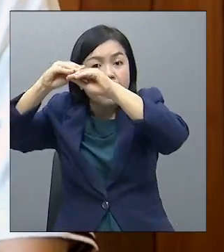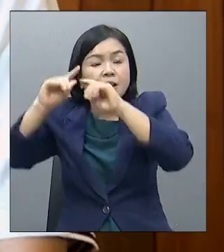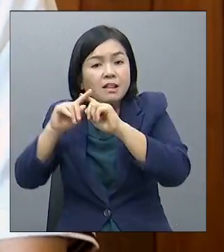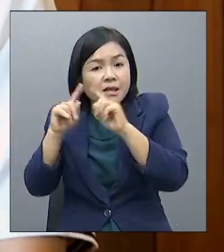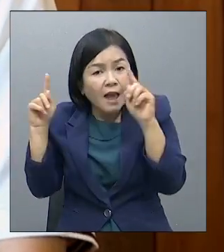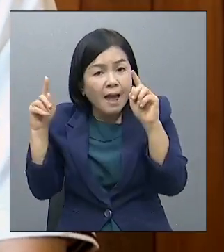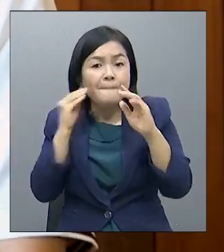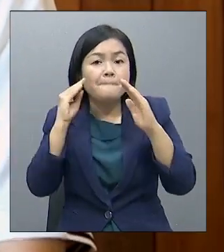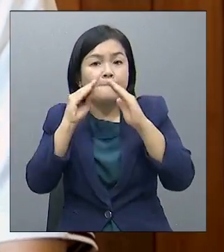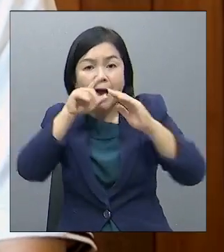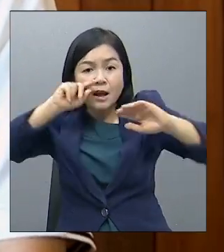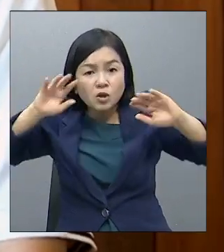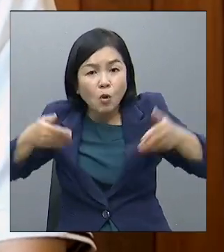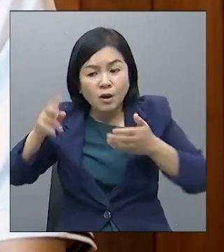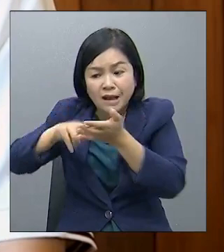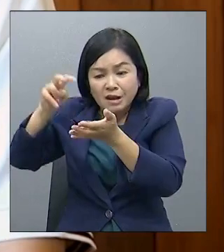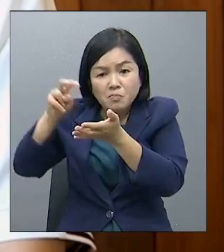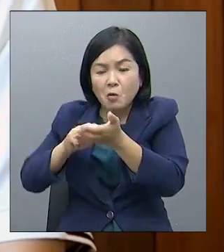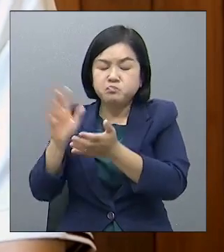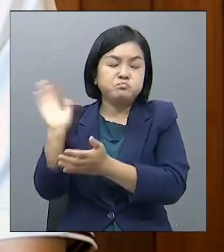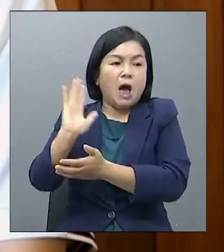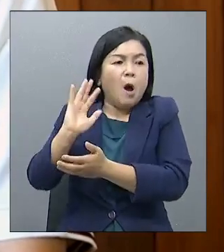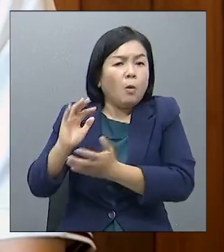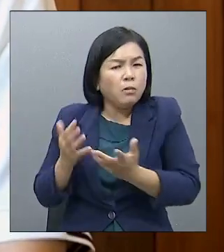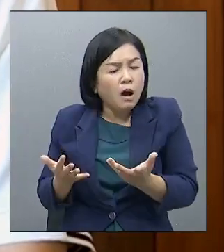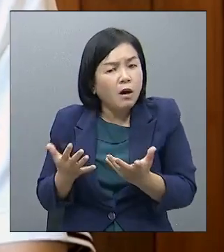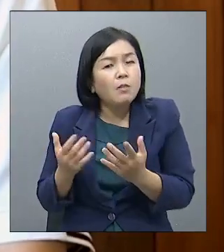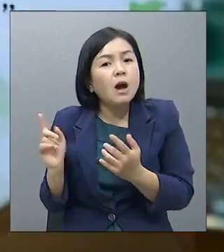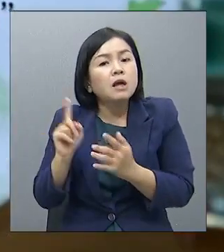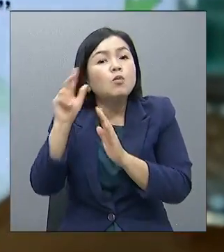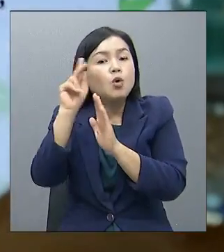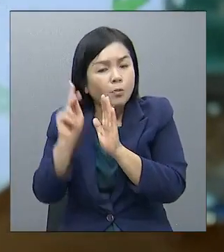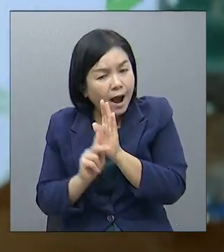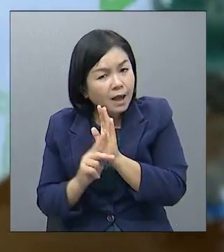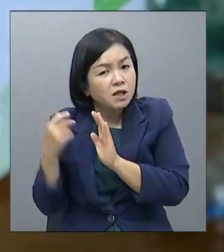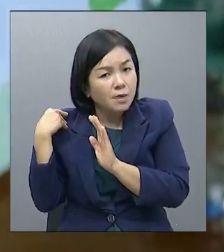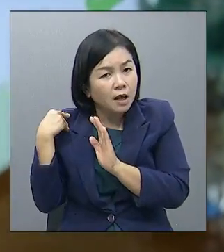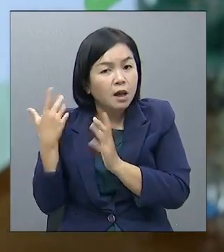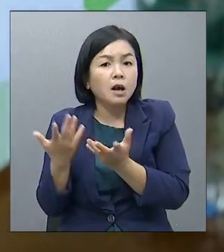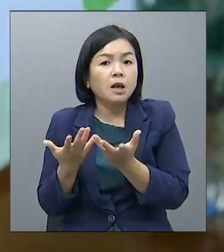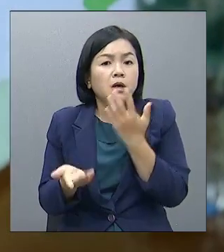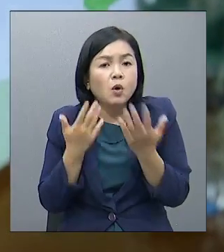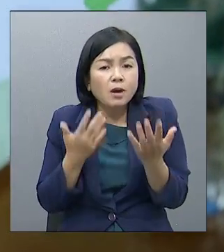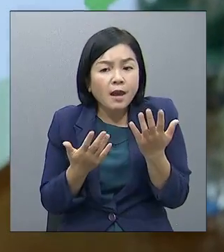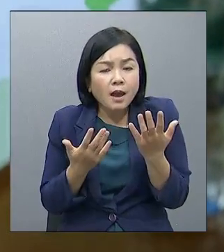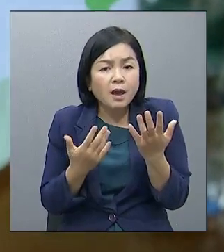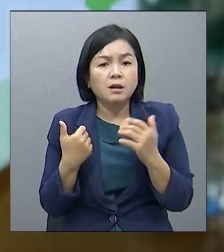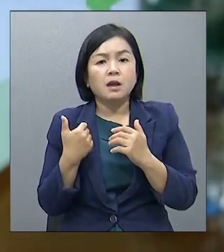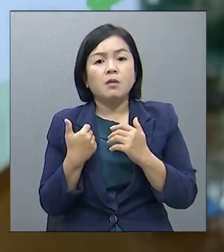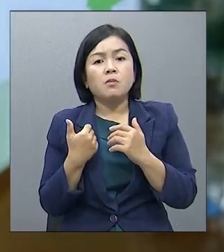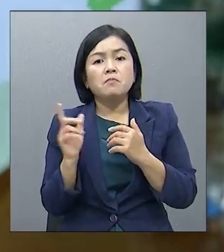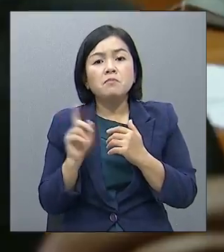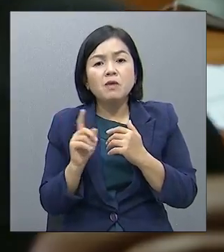นกไหนเลยที่ได้รับการรับรองนะครับเพราะว่าอาจจะเป็นด้วยส่วนของกฎหมายกับในส่วนของเราไม่มีมาตรฐานบ้าน